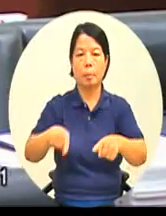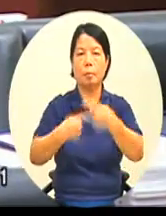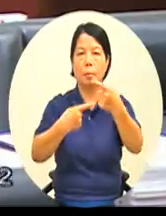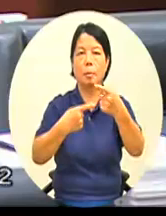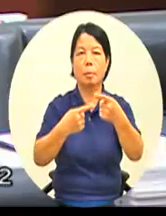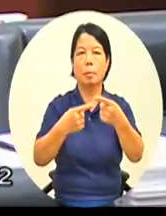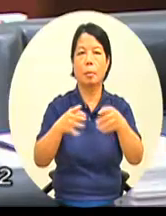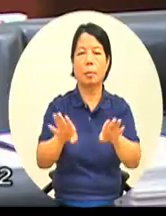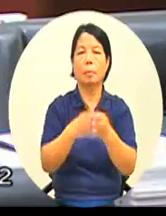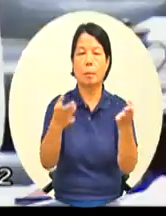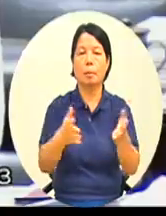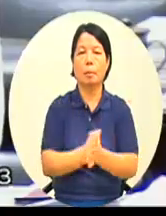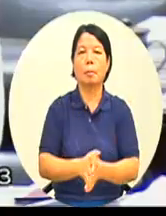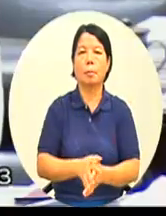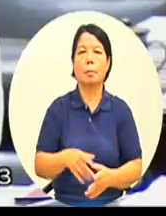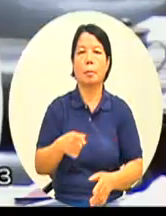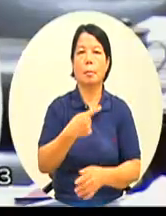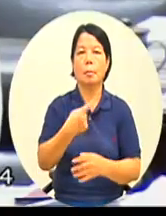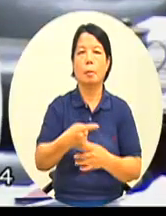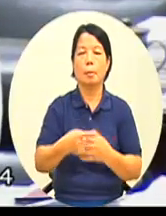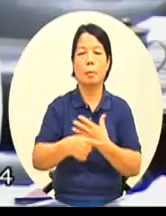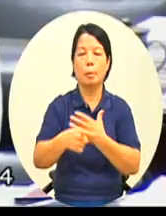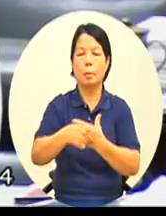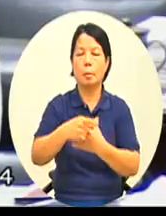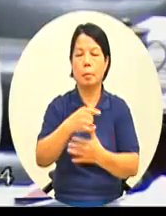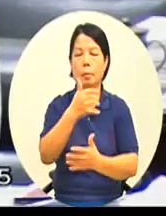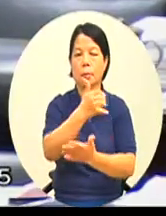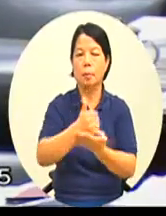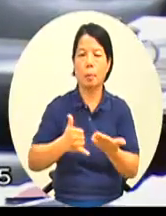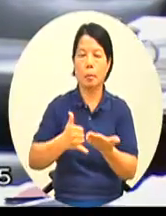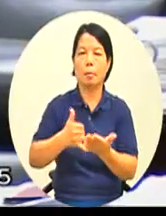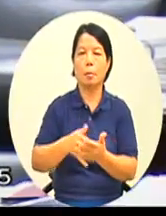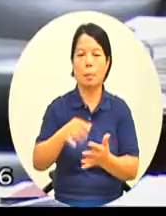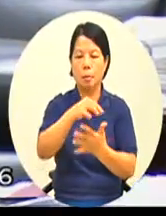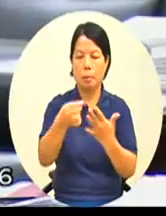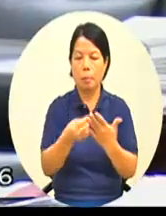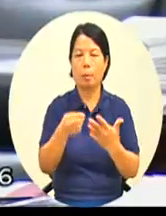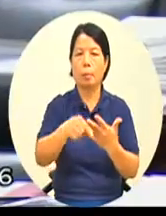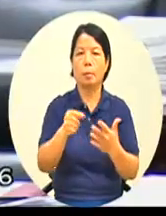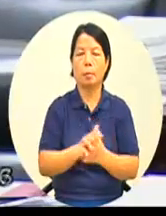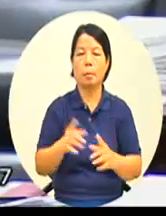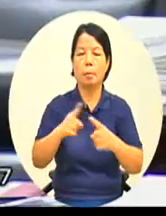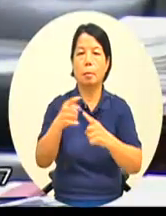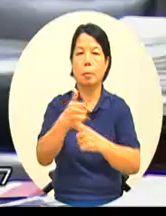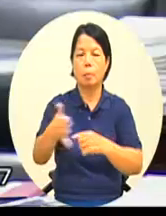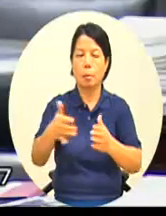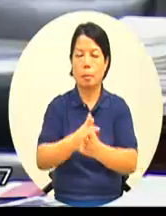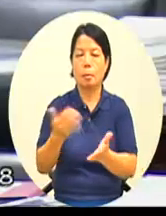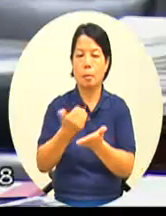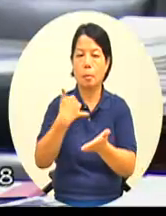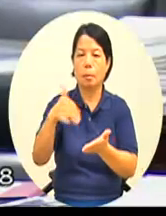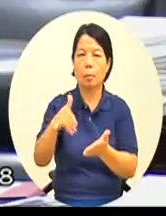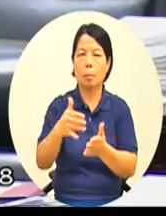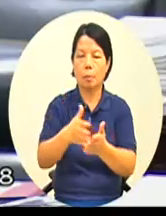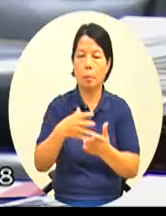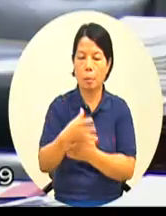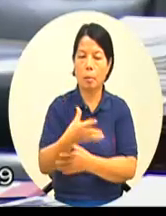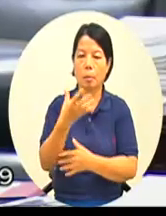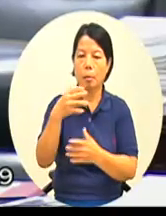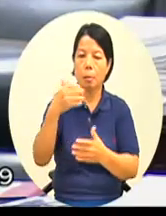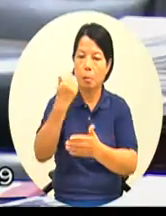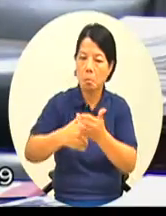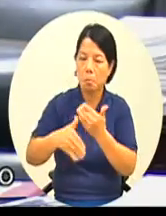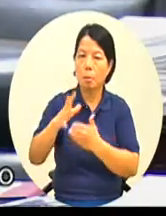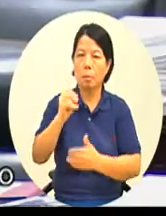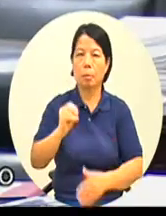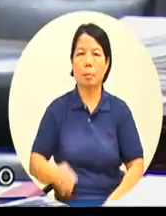从一级单位推到二级单位来嘛哈。那我想请教一下，你们的人员编制跟经费上是不是也有说变呢？